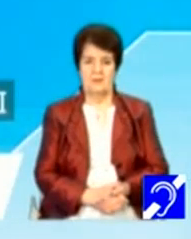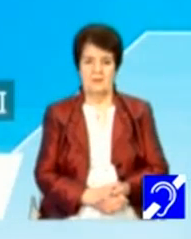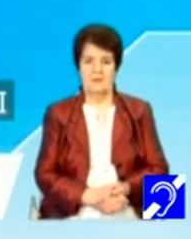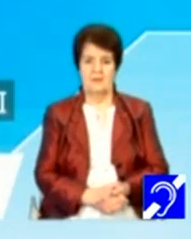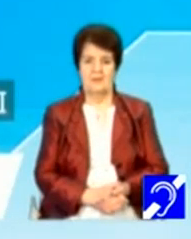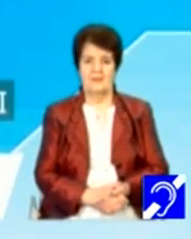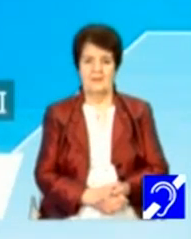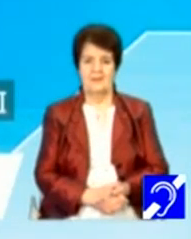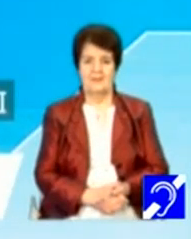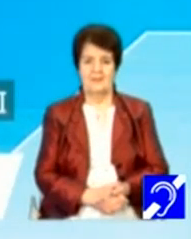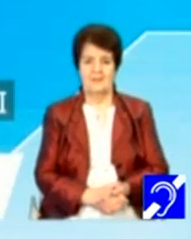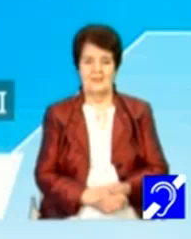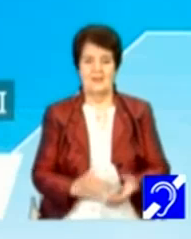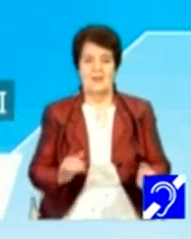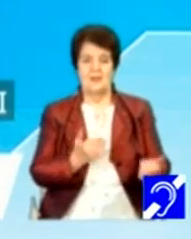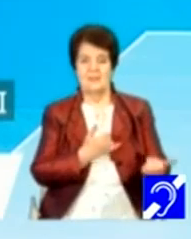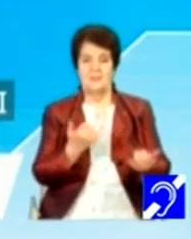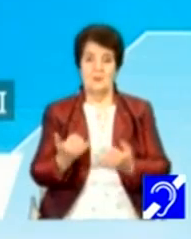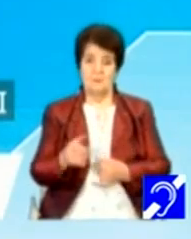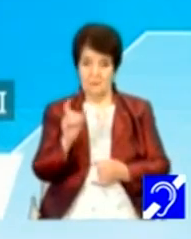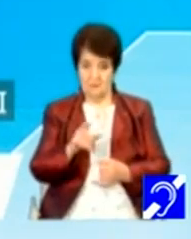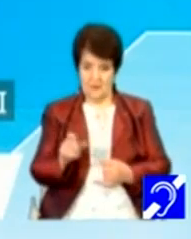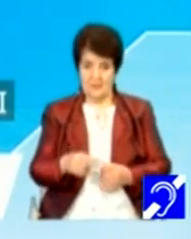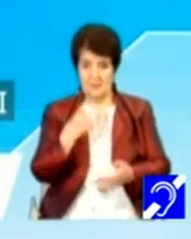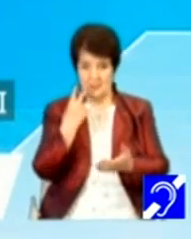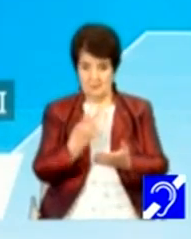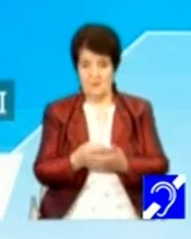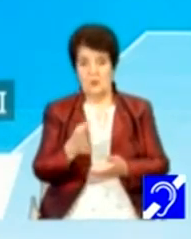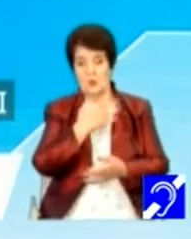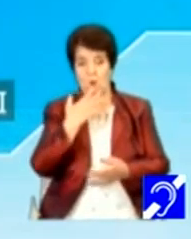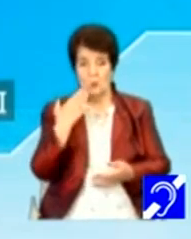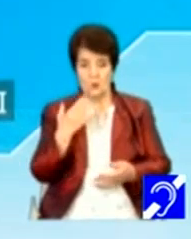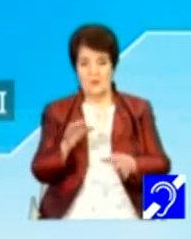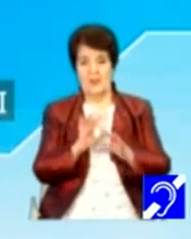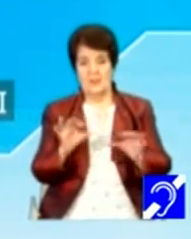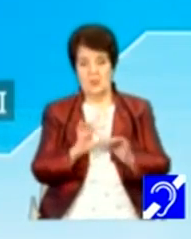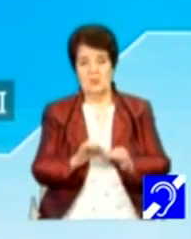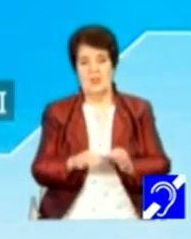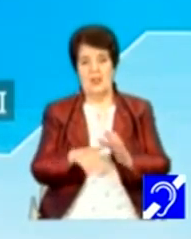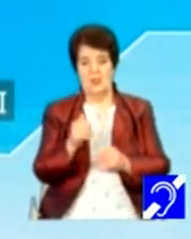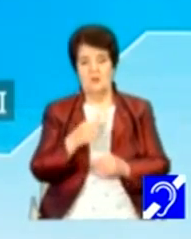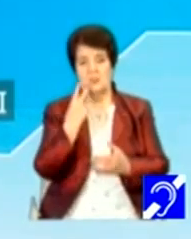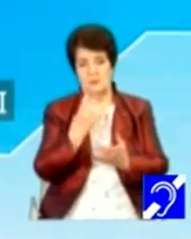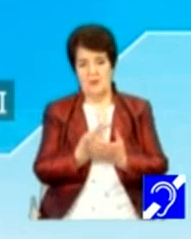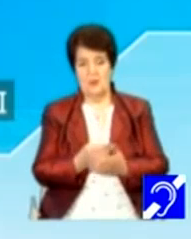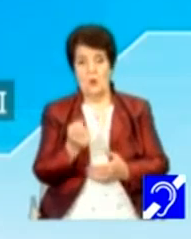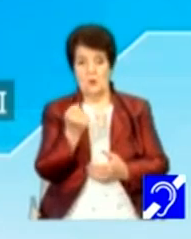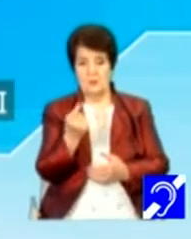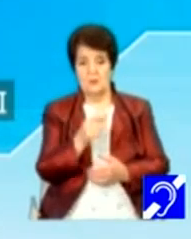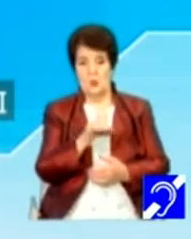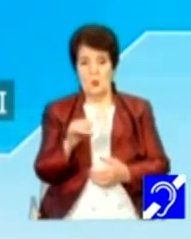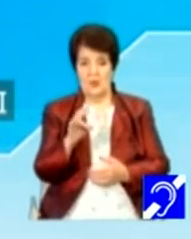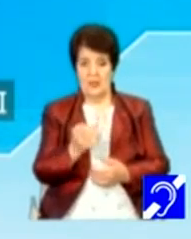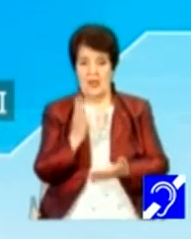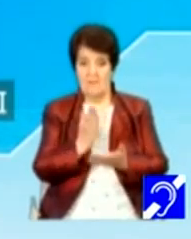La camera 3. Stimați compatrioți, ați mai văzut multe exerciții electorale și probabil veți mai vedea. Pe 11 iulie